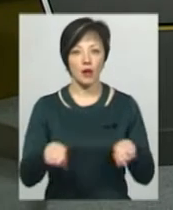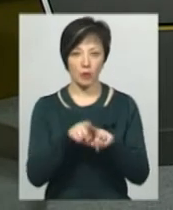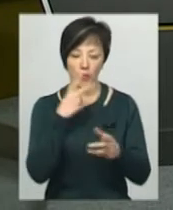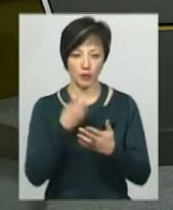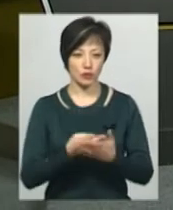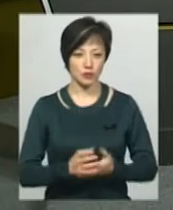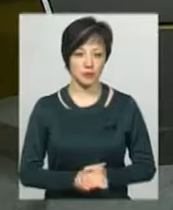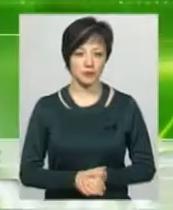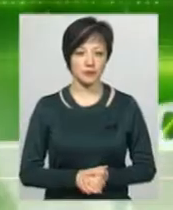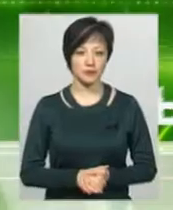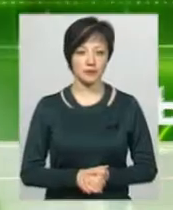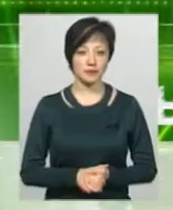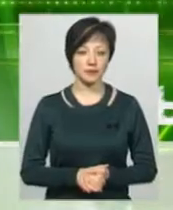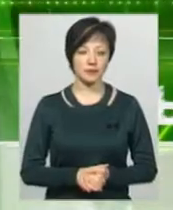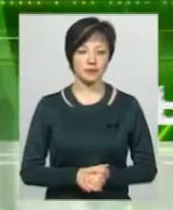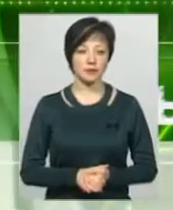побачите.